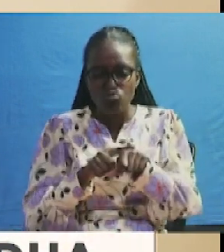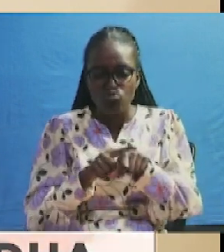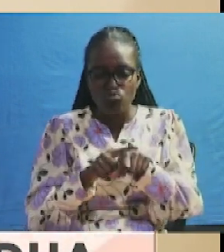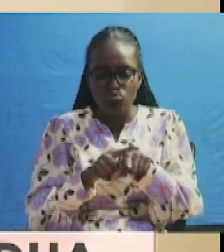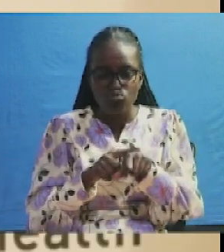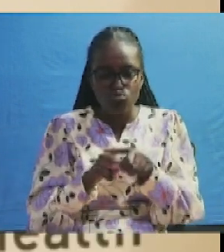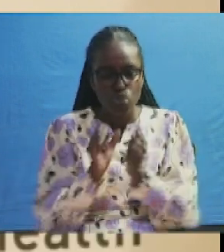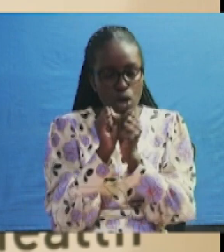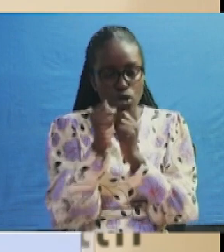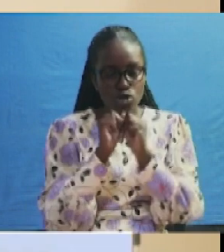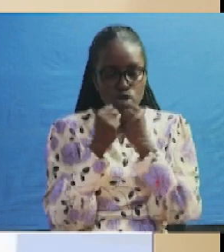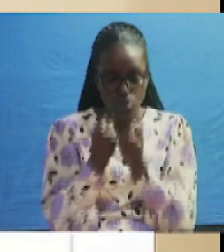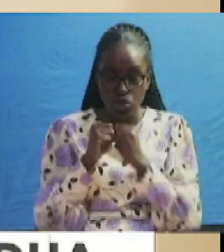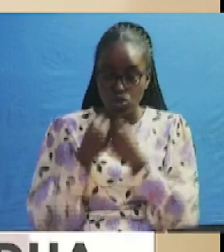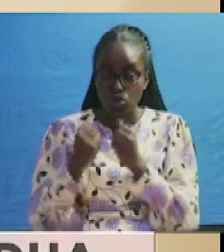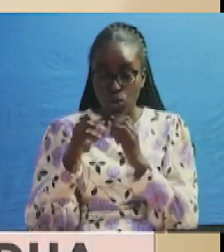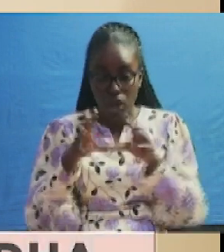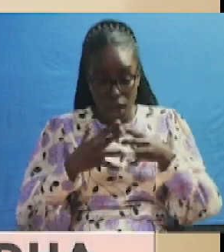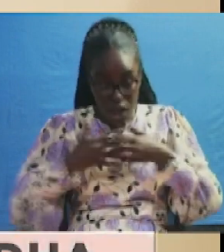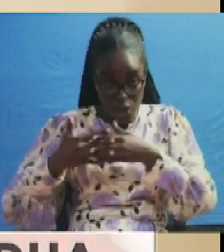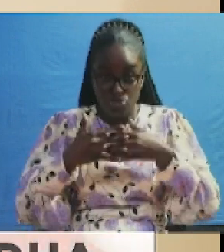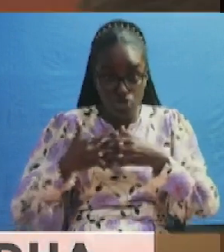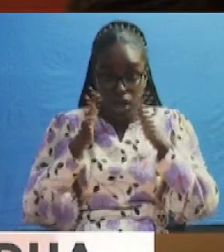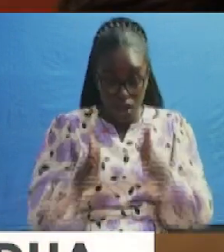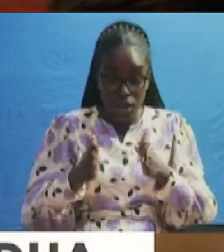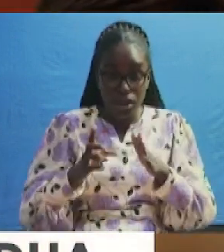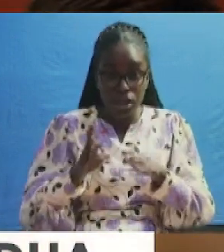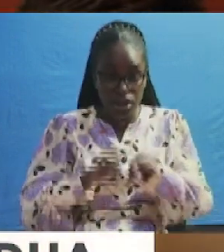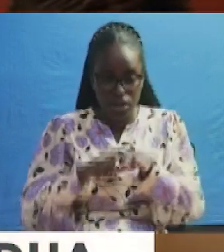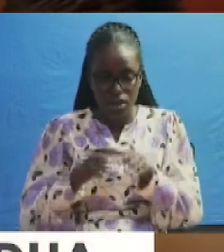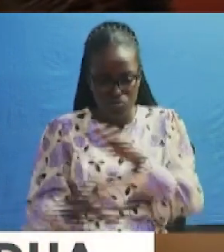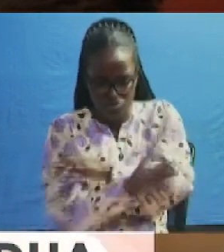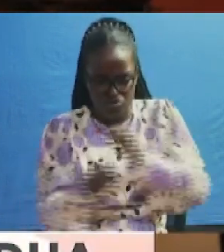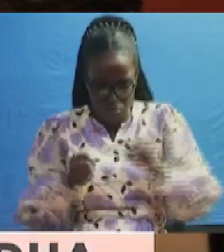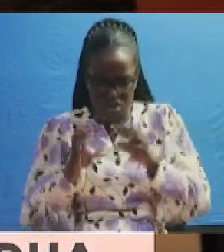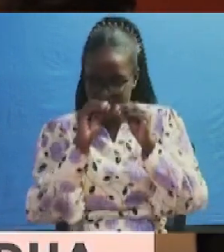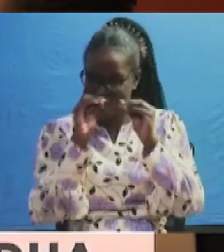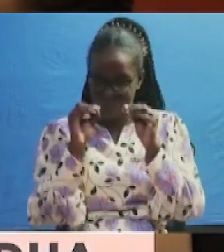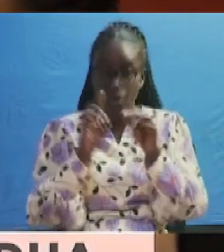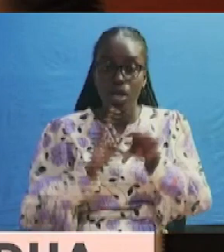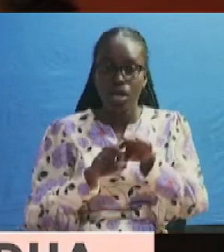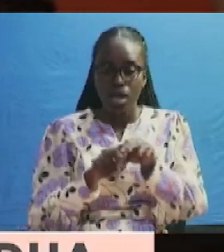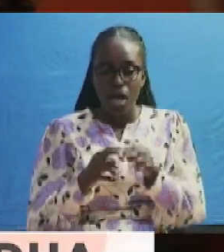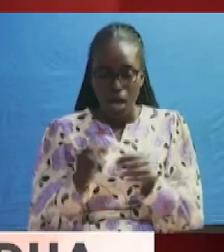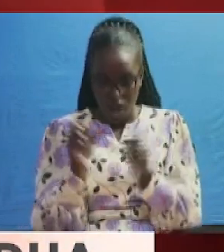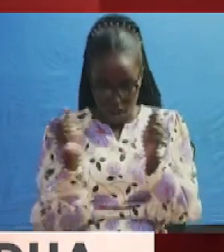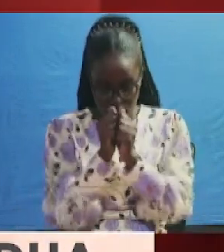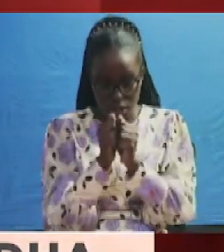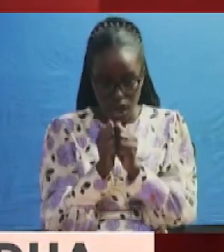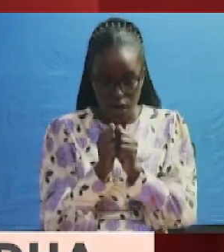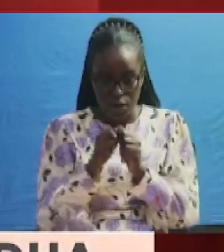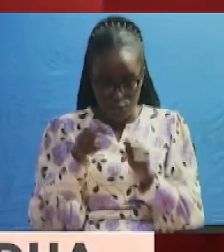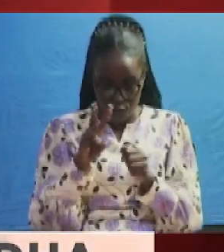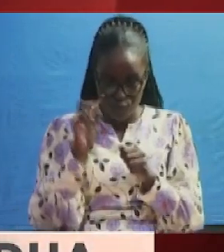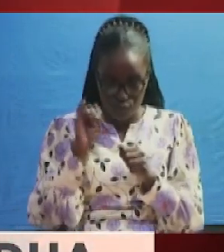engineering and identity theft, is imperative. Washirika wakuu ni pamoja na Visa,